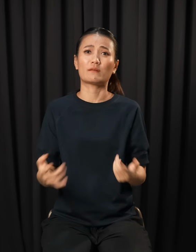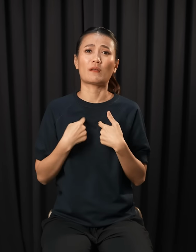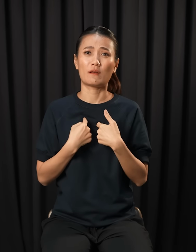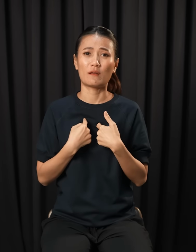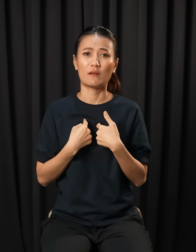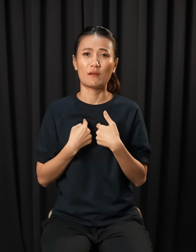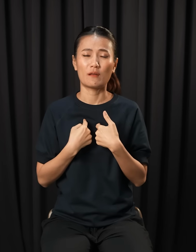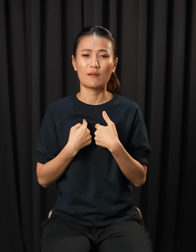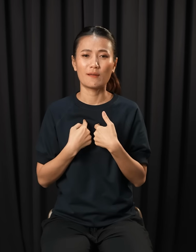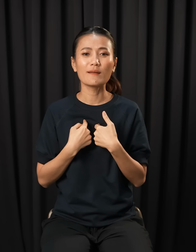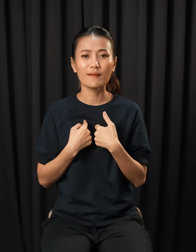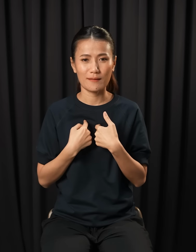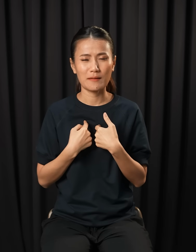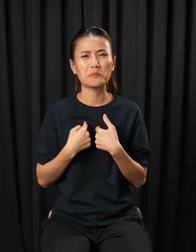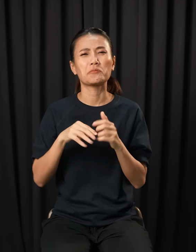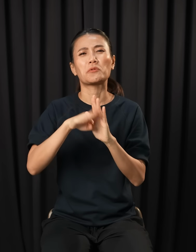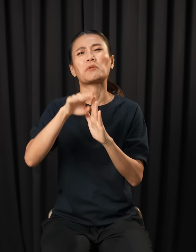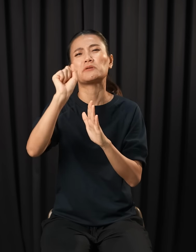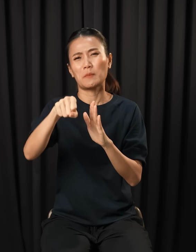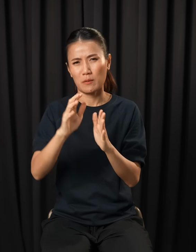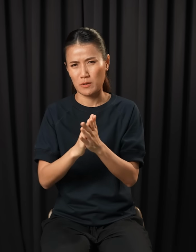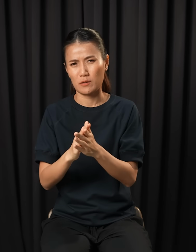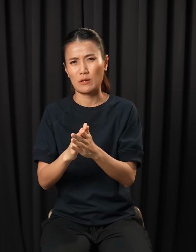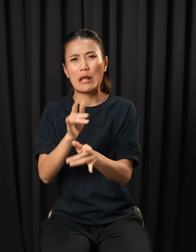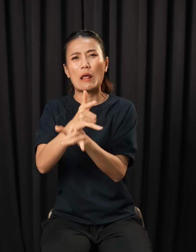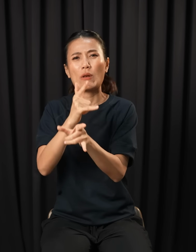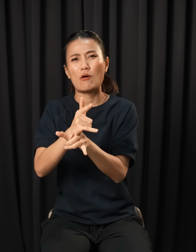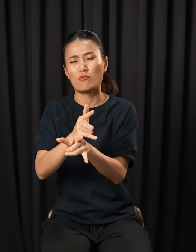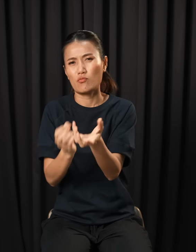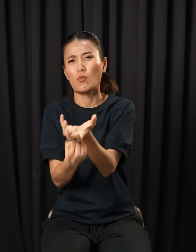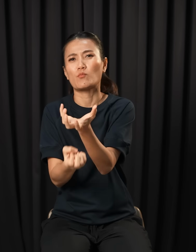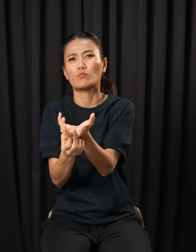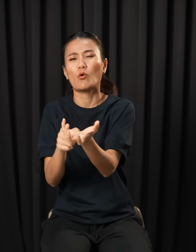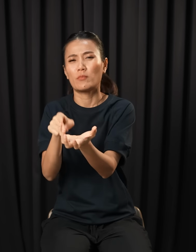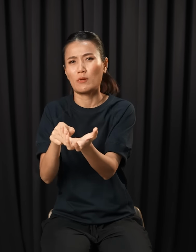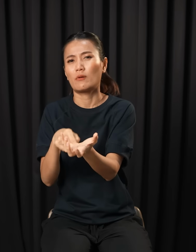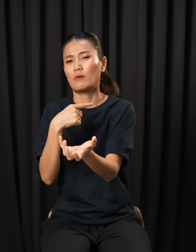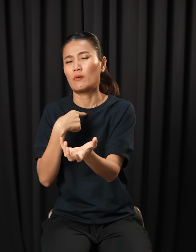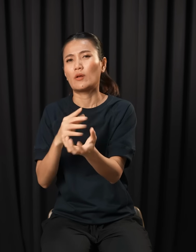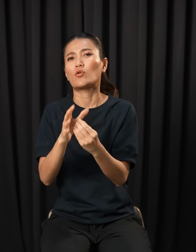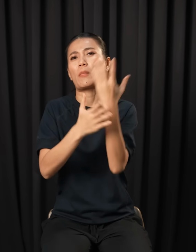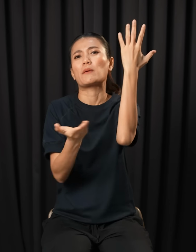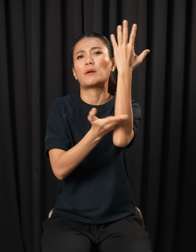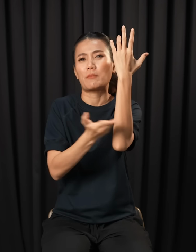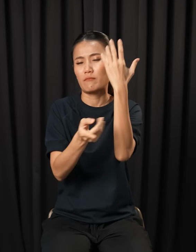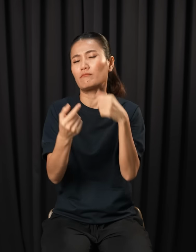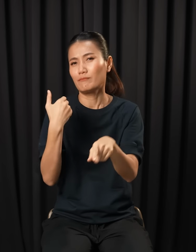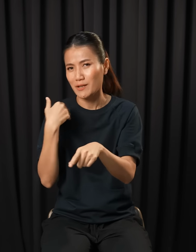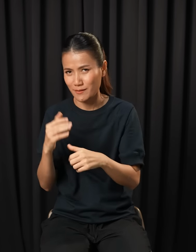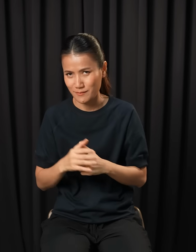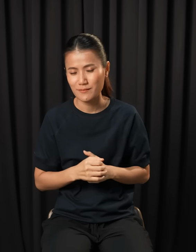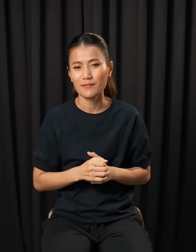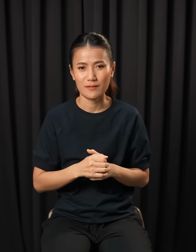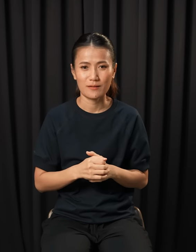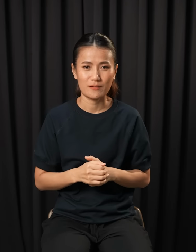okay. คนแพร่คนลำปางคนแม่ฮ่องสอน ต้มเหล้าเถื่อนกินเยอะ อ ัน นี้จะเอาให้ไม่ตายไป นอกจากต้มเหล้าเถื่อนแล้วตัดไม้เถื่อนด้วยเอาโอเ